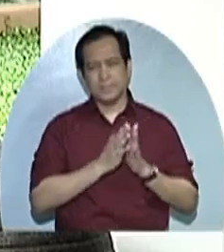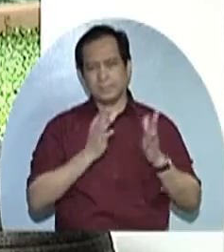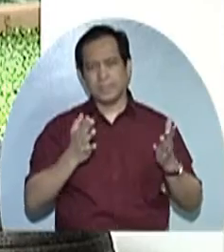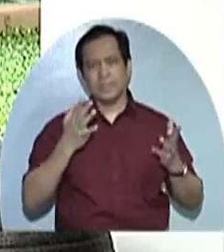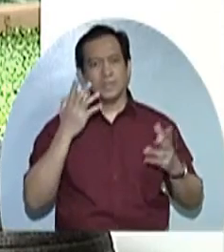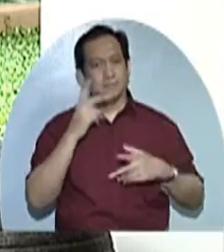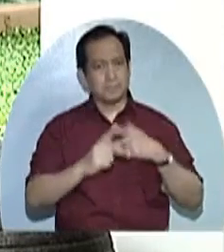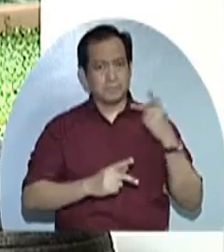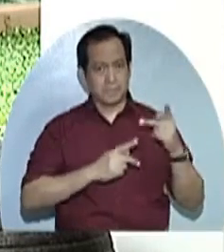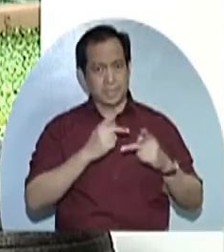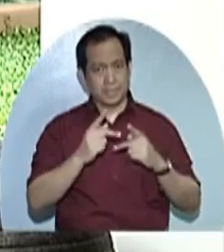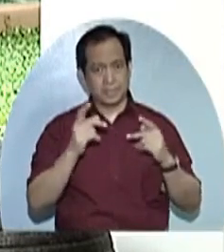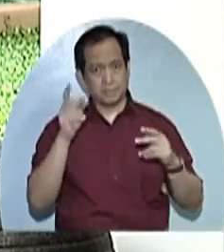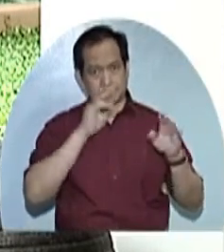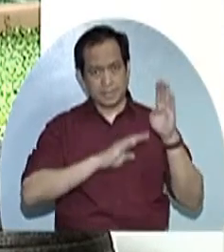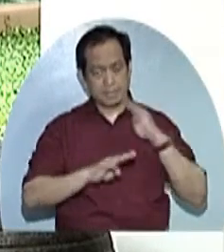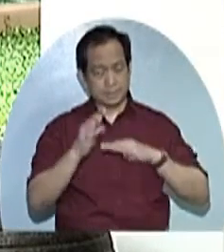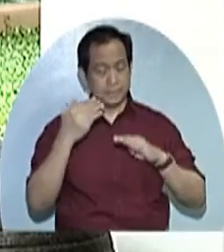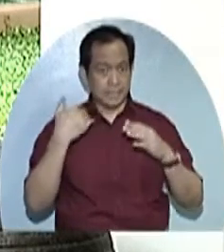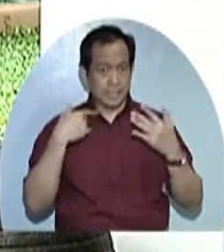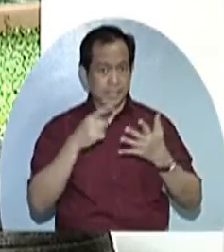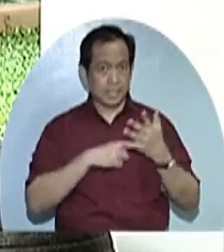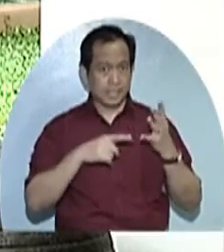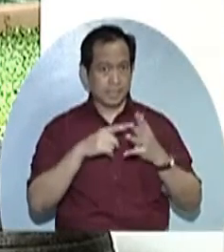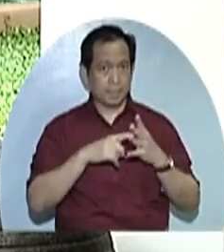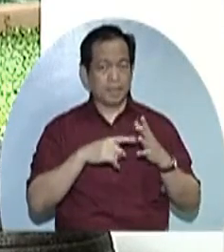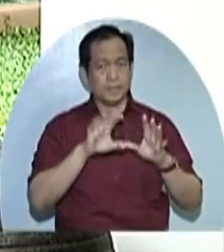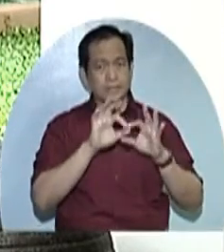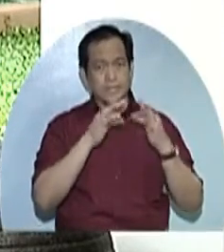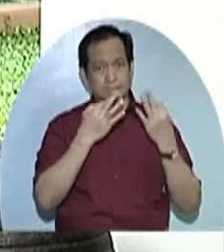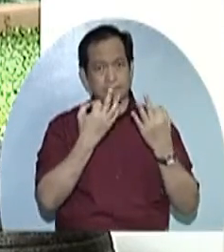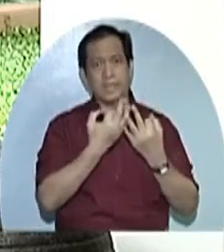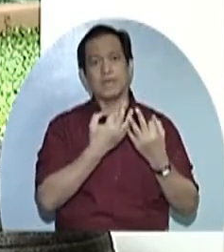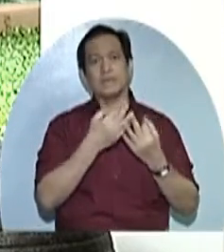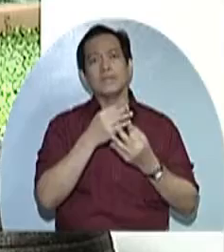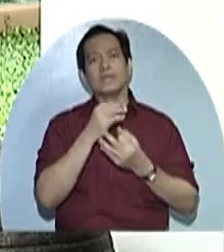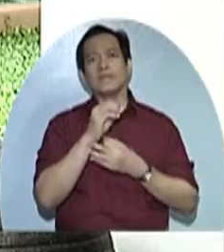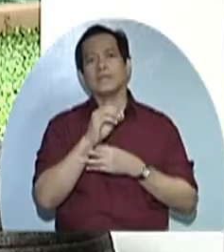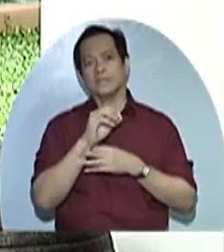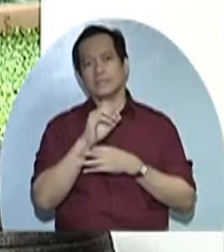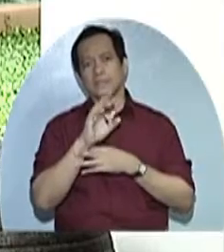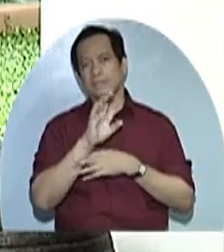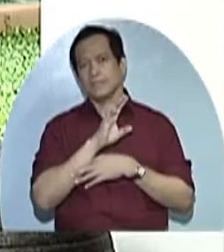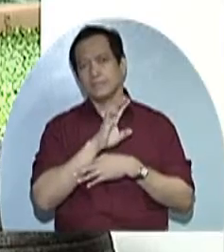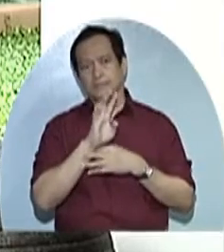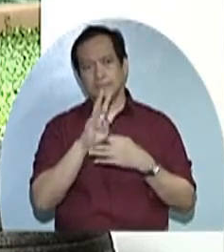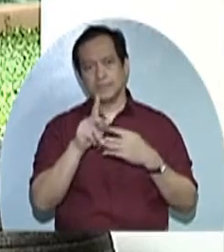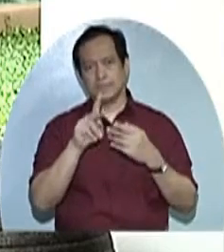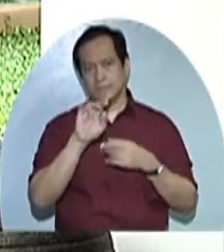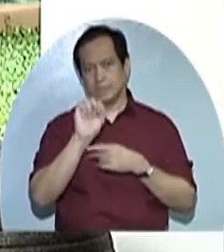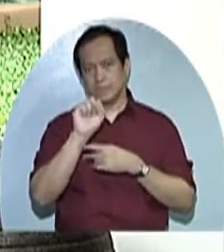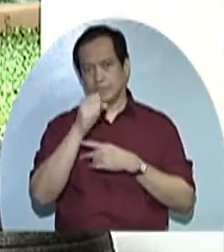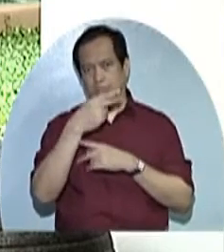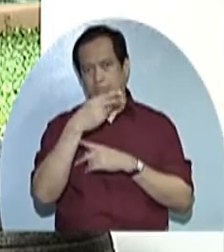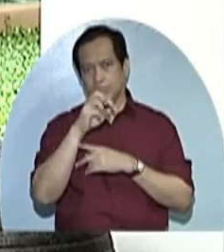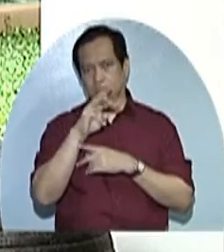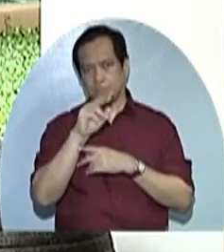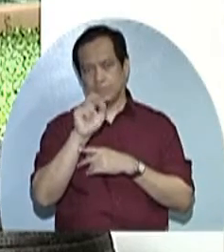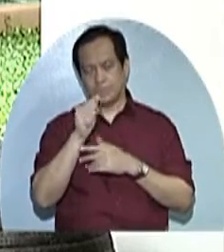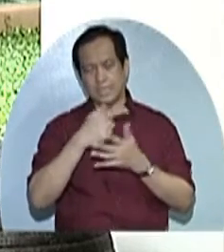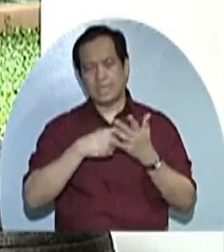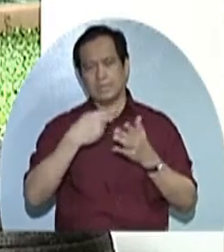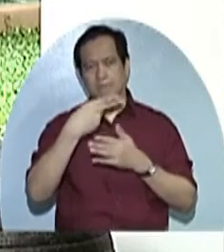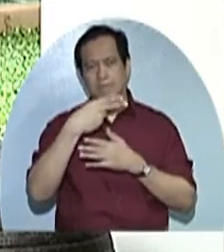kanilang dinadala. At isang pamilya ni Sherwin Arocha Jr., 4 na taong gulang. Si Sherwin may tinatawag